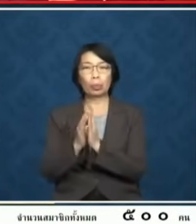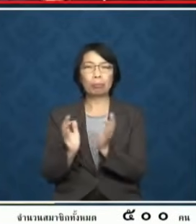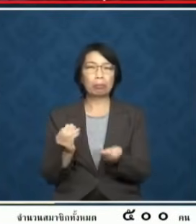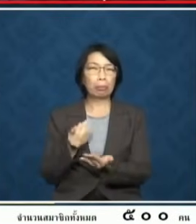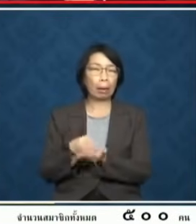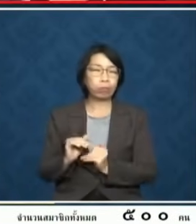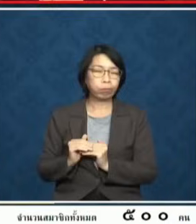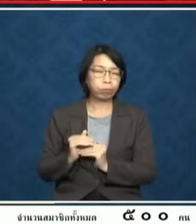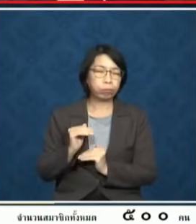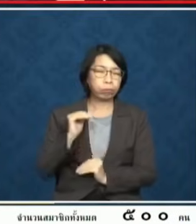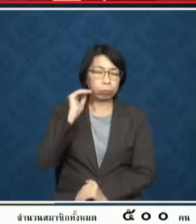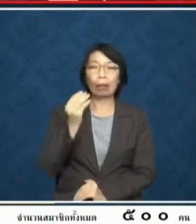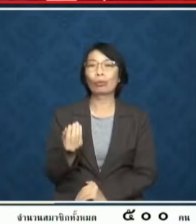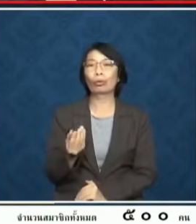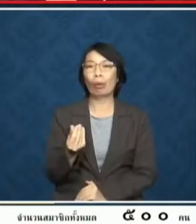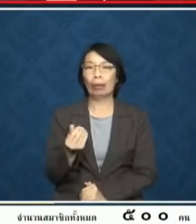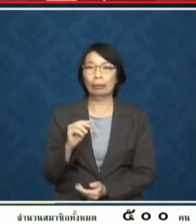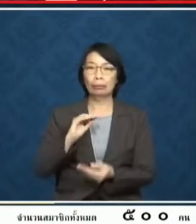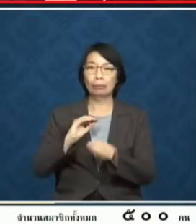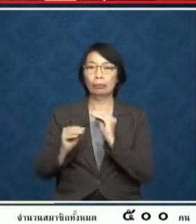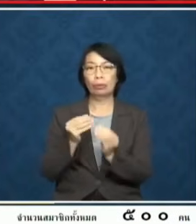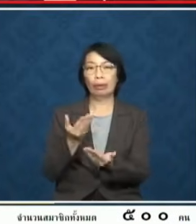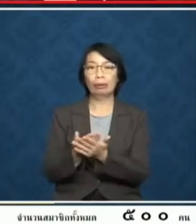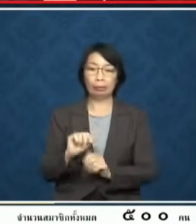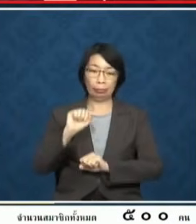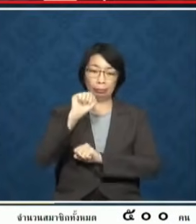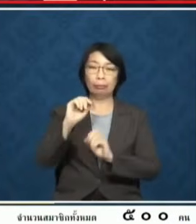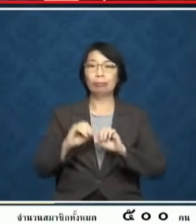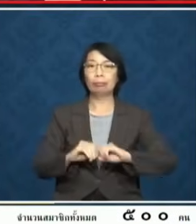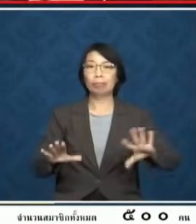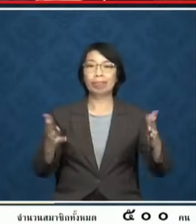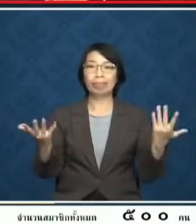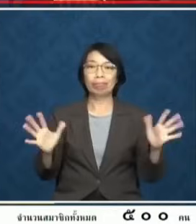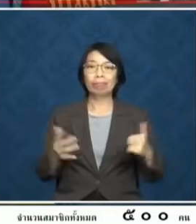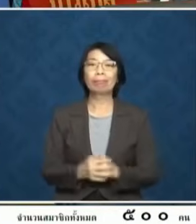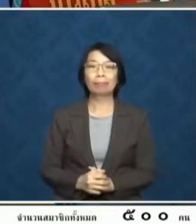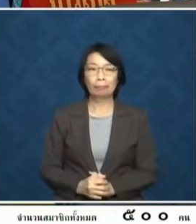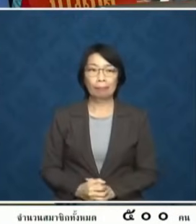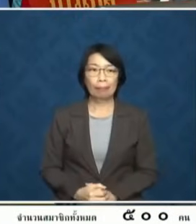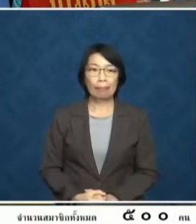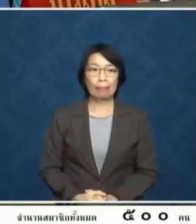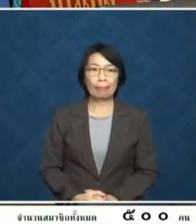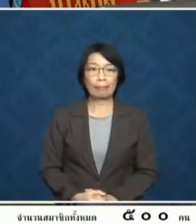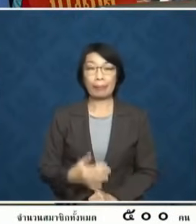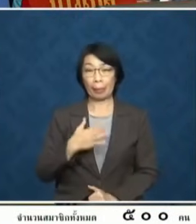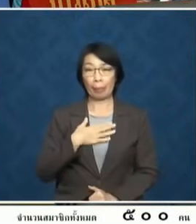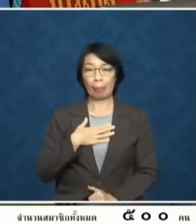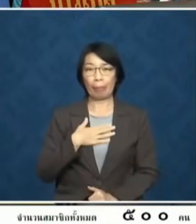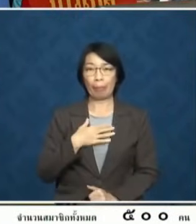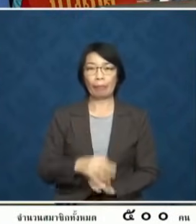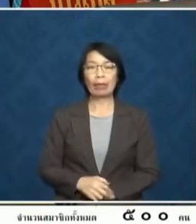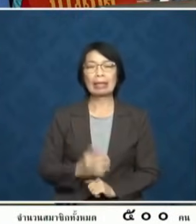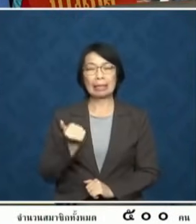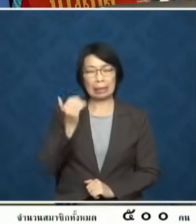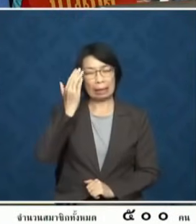ไหนเราไม่เคยเห็นตัวเลขและไม่เคยได้รับการเปิดเผยใดๆจากกองทัพเลยดิฉันเข้าใจเป็นอย่างดีค่ะถึง